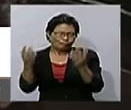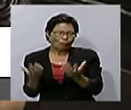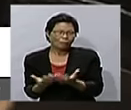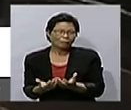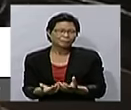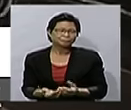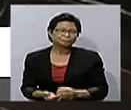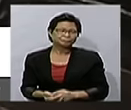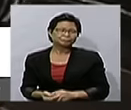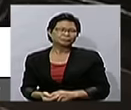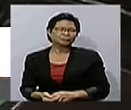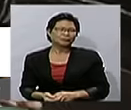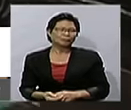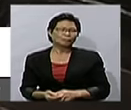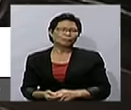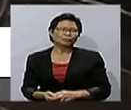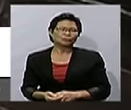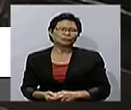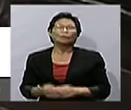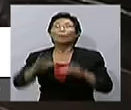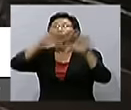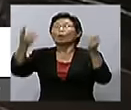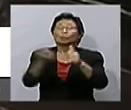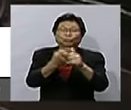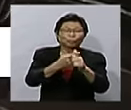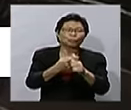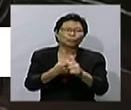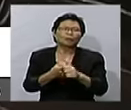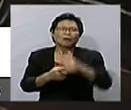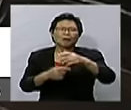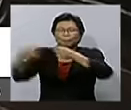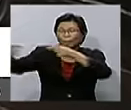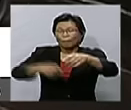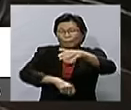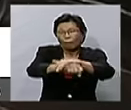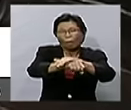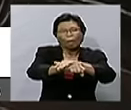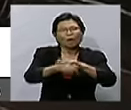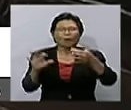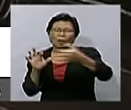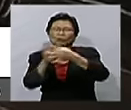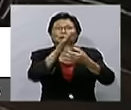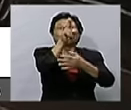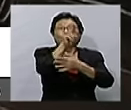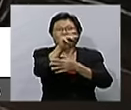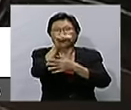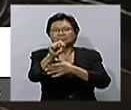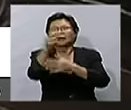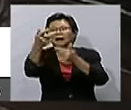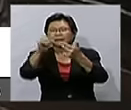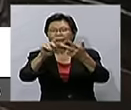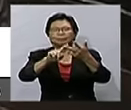kalau saya dapat bawakan kepada anda, sekarang ini adalah perlawanan persahabatan bola sepak di antara gabungan UMS,